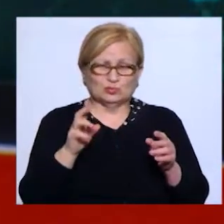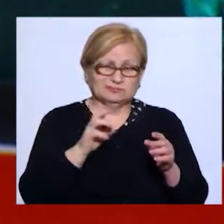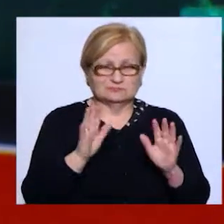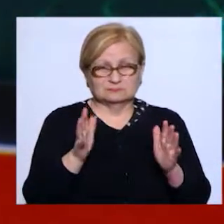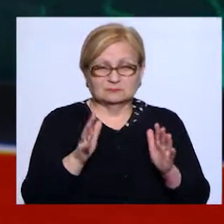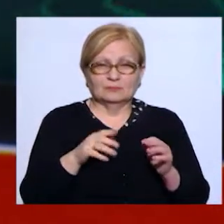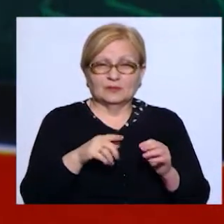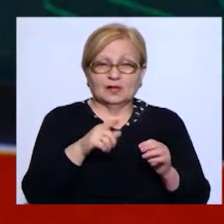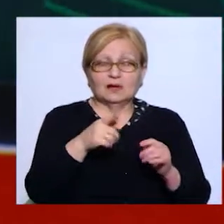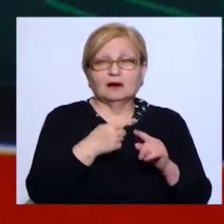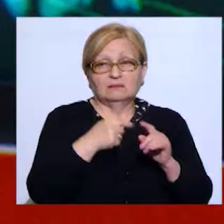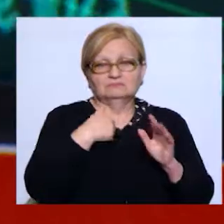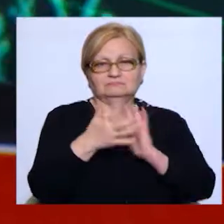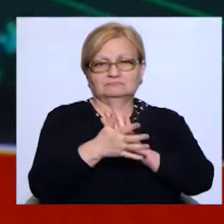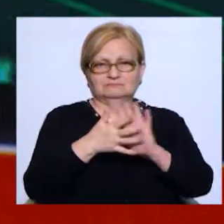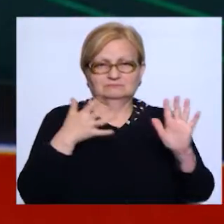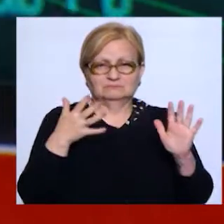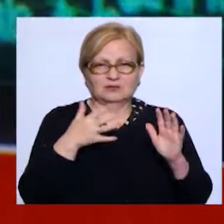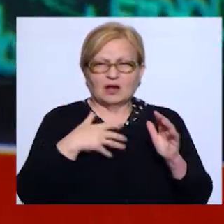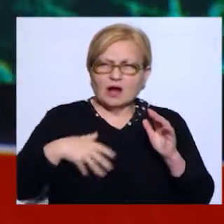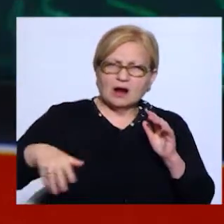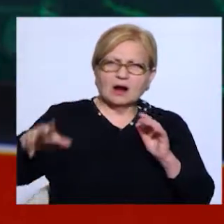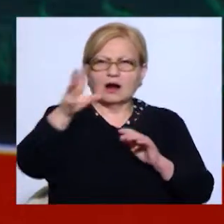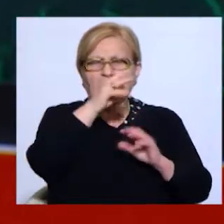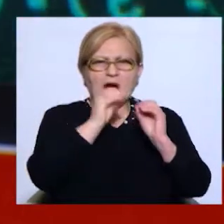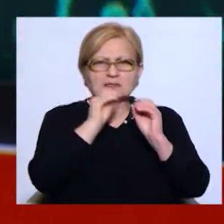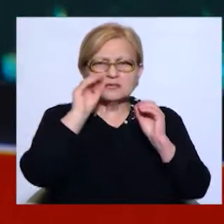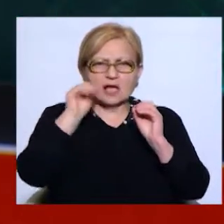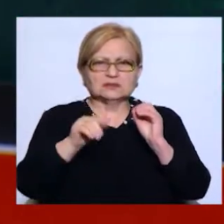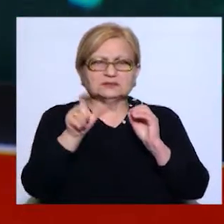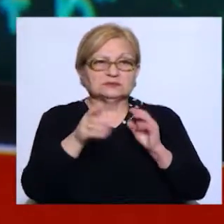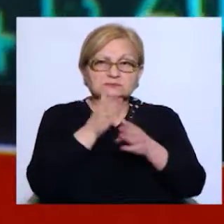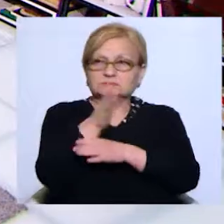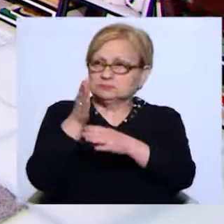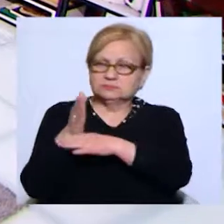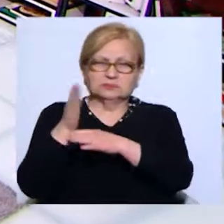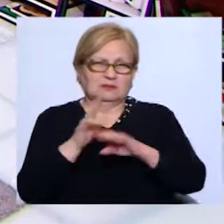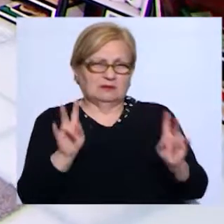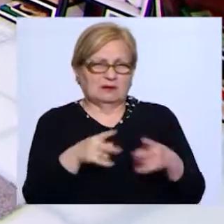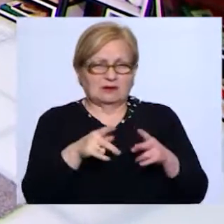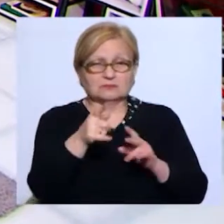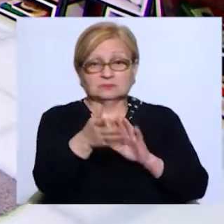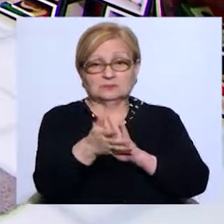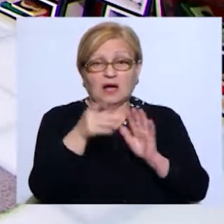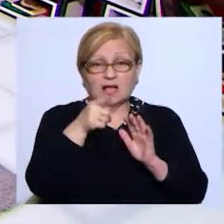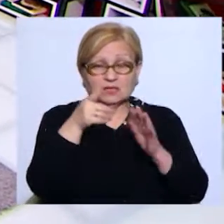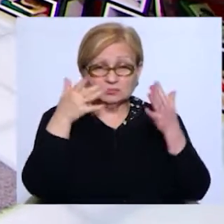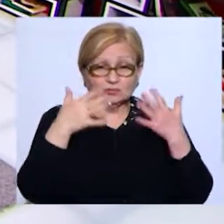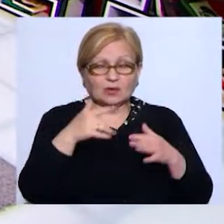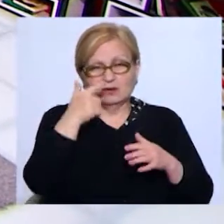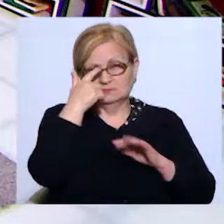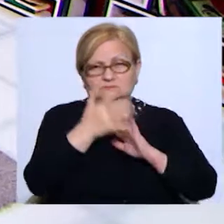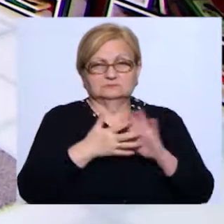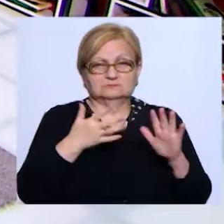განვაზოგადებ მერე ამ ინფორმაციას და აღარ გამოკითხავ ახლა 10,000-ზე, იმიტომ რომ და ან 100,000. აი თქვა თუ 100,000 ბავშვი ყავს. აი